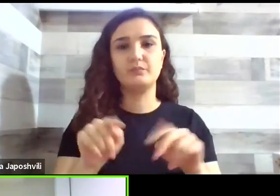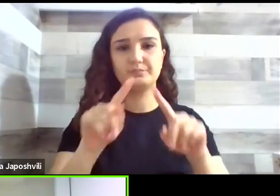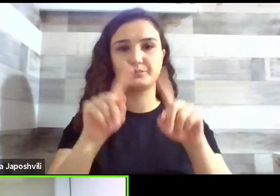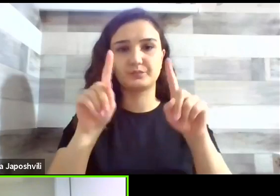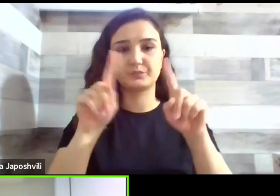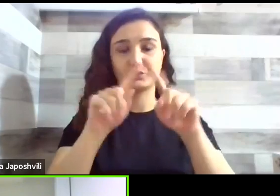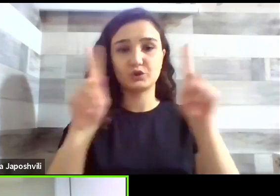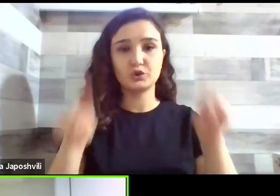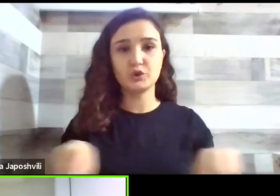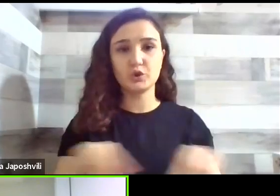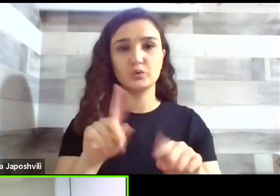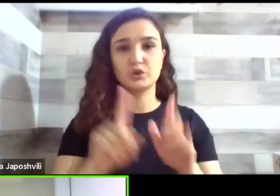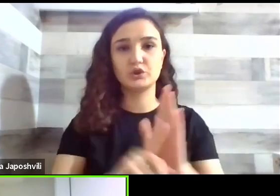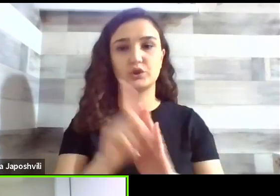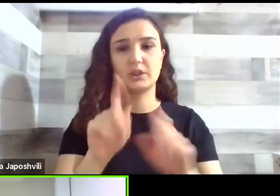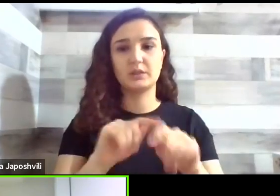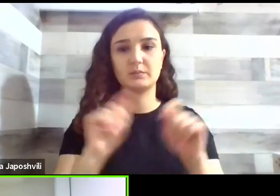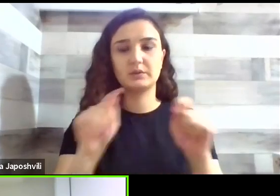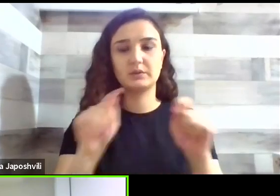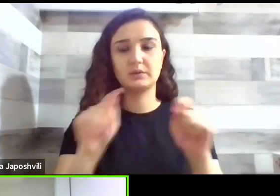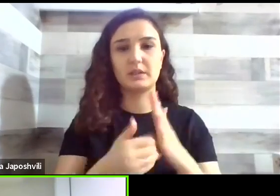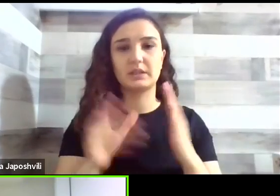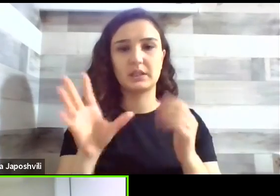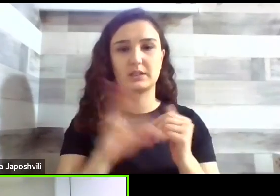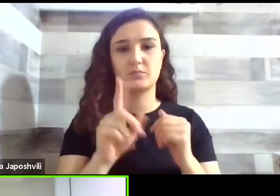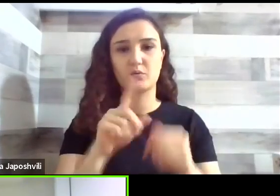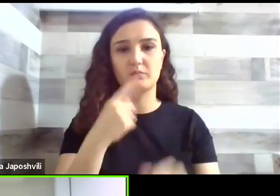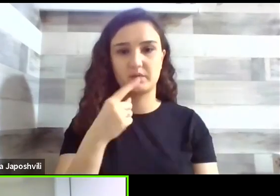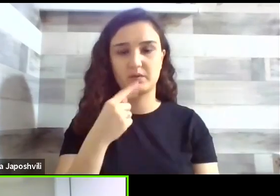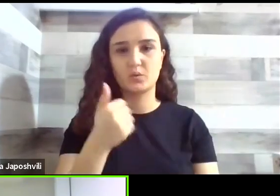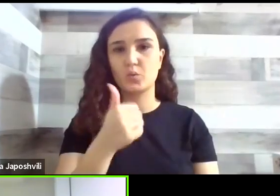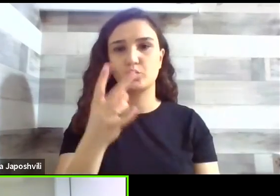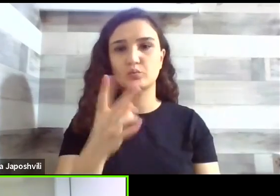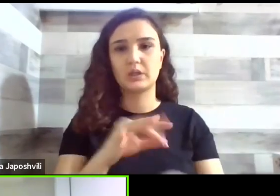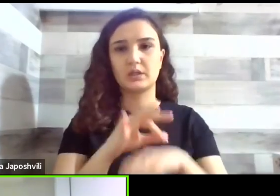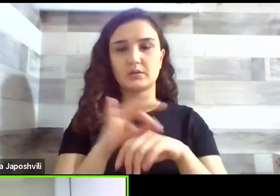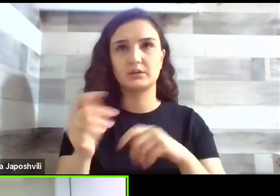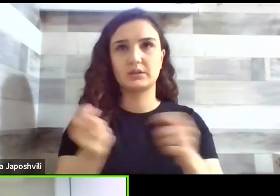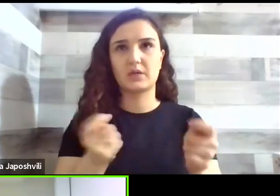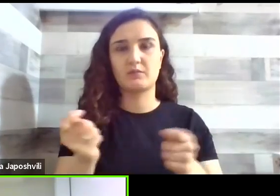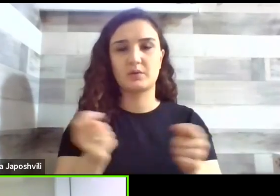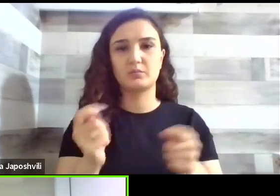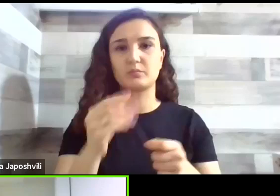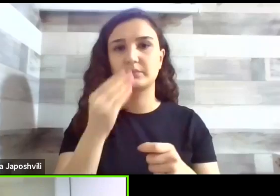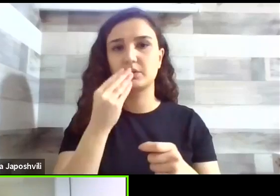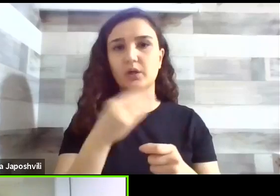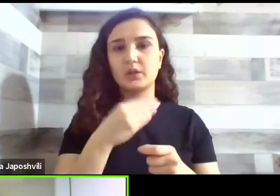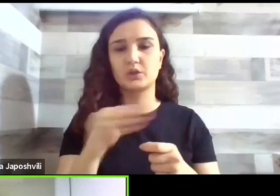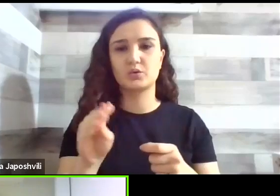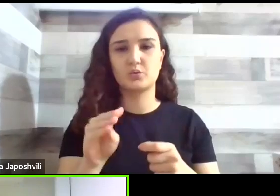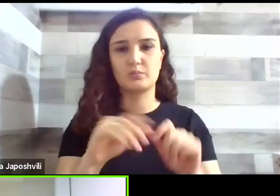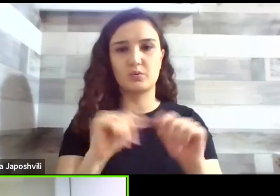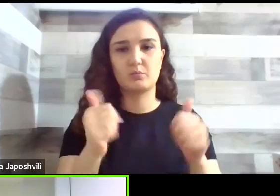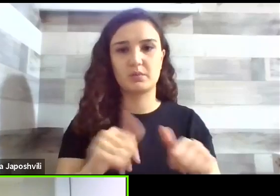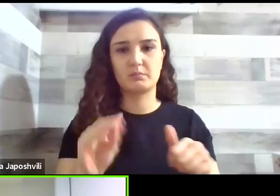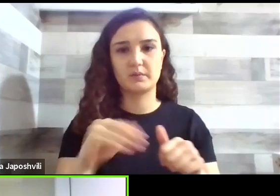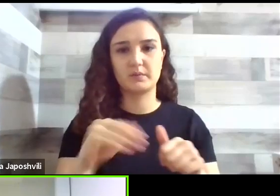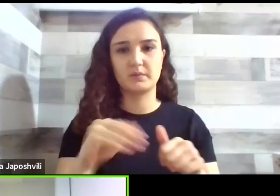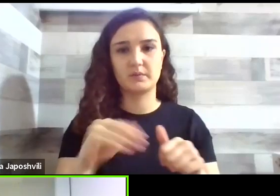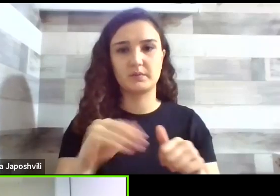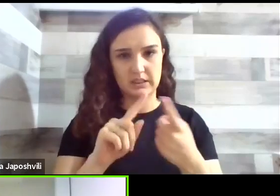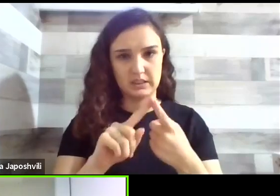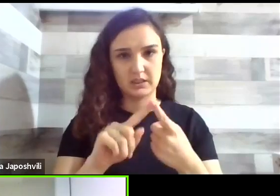რომელიც შეიქმნა და ეს რეკომენდაციები, ასე ვთქვათ, როგორ წარმართოთ, რომ რაღაცნაირად საუკეთესო სახე მივცეთ, ერთი და